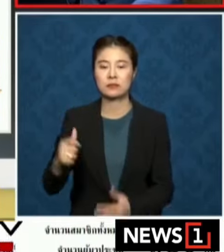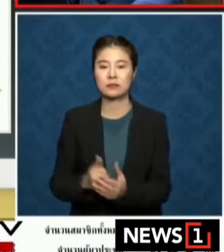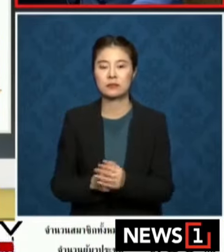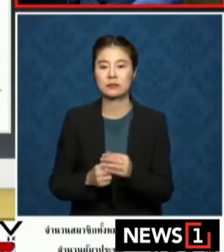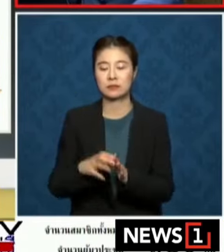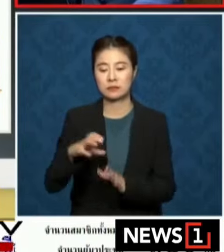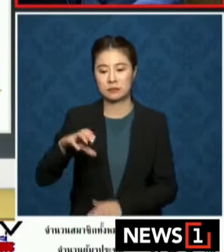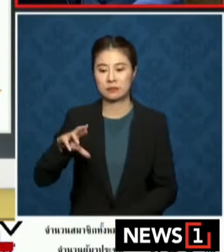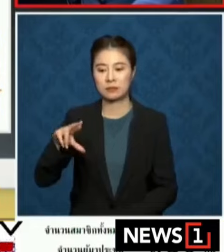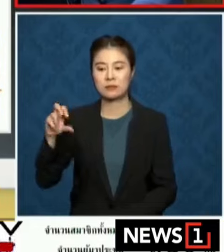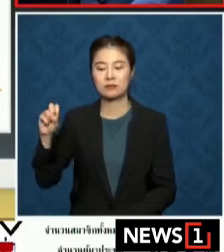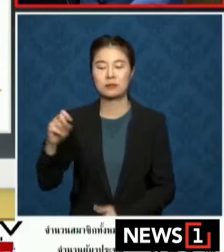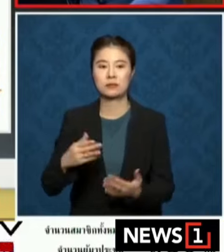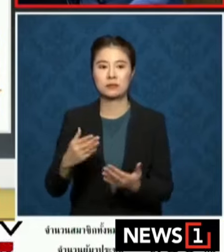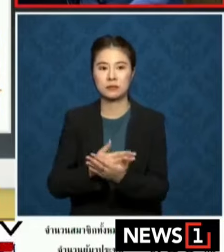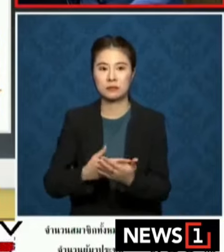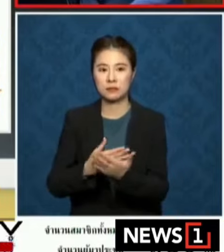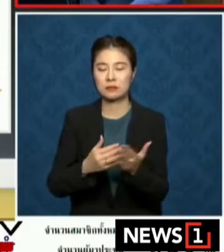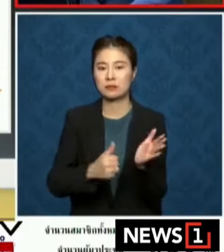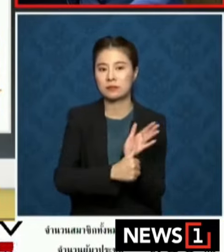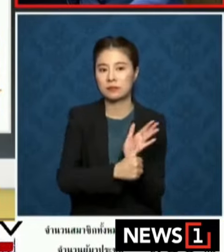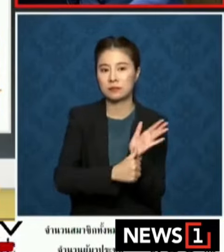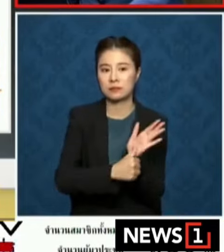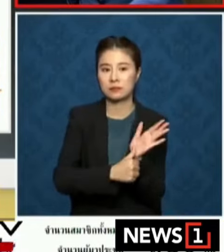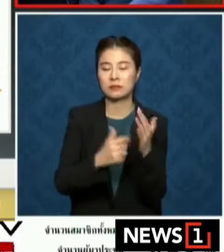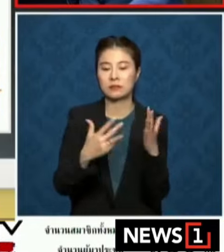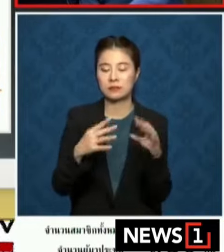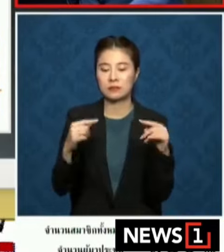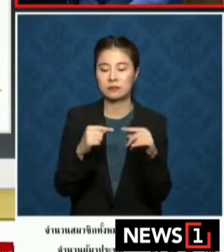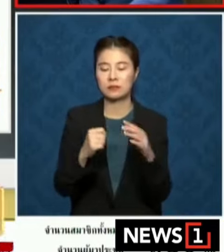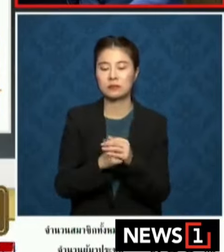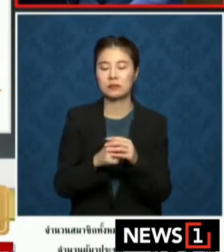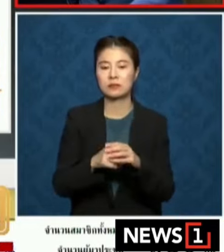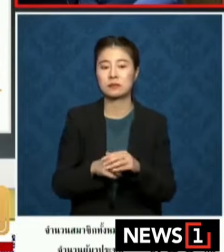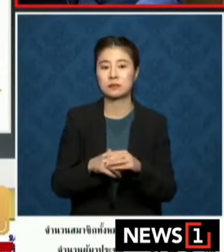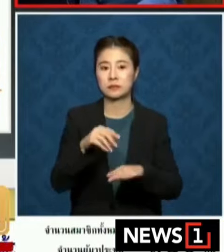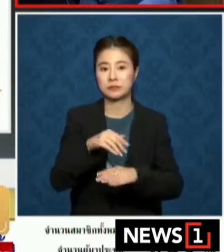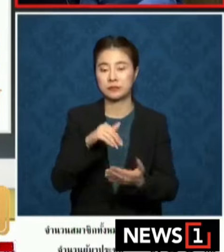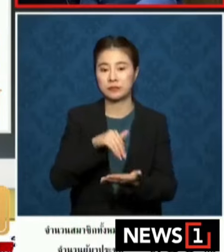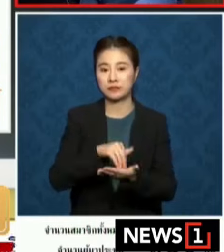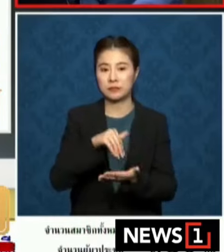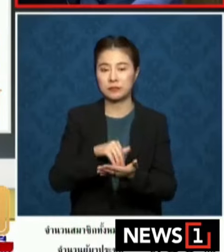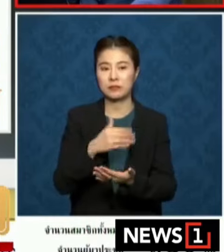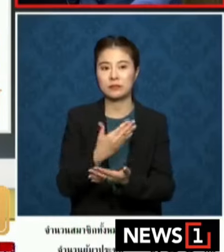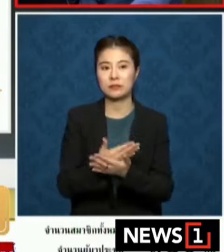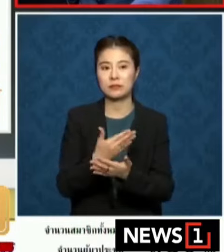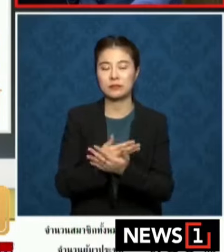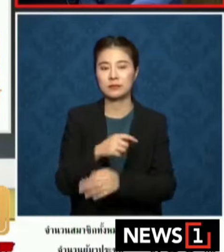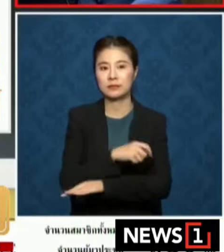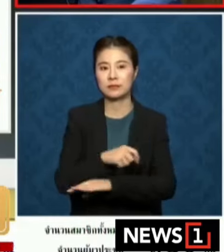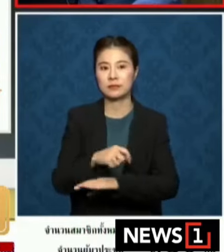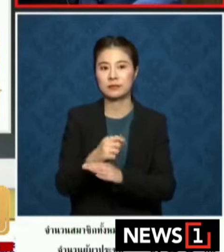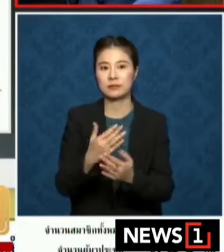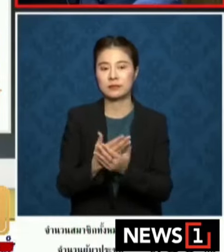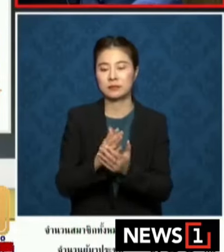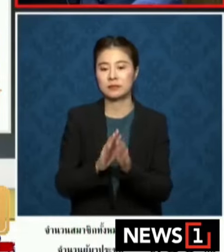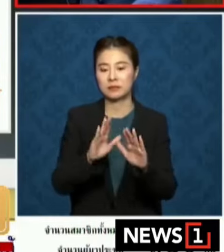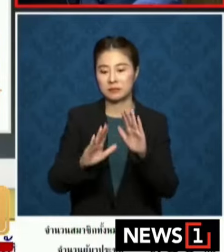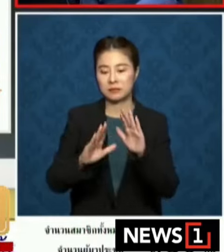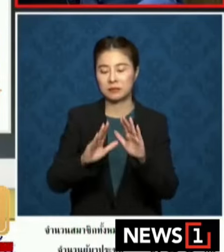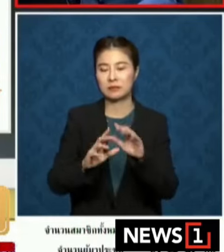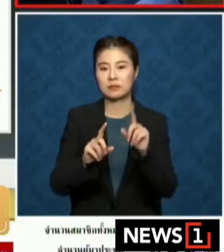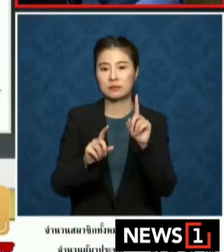ขออภัย7.69ล้านล้านนะตนจึงเ่อ 100อยละ 76.2ขออภัยดังนั้นตนจึงคิดว่าถ้ารัฐบาลจะขาดประสิทธิภาพในการ